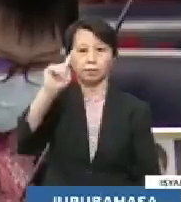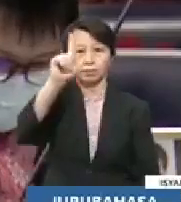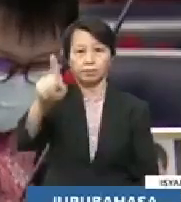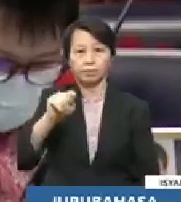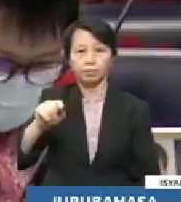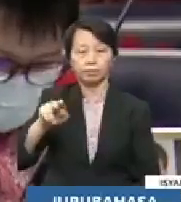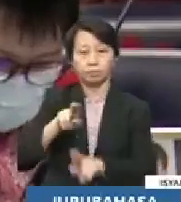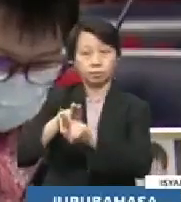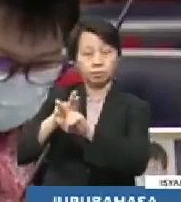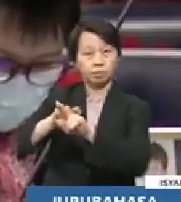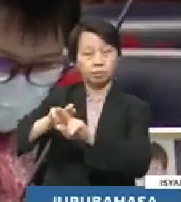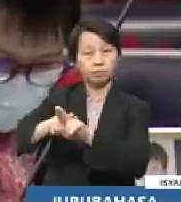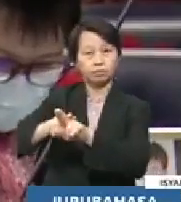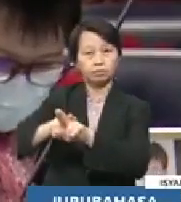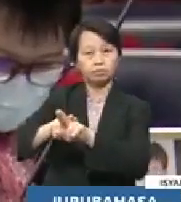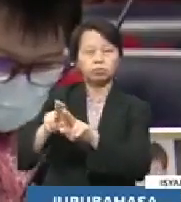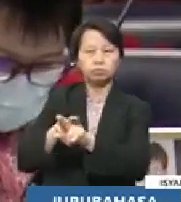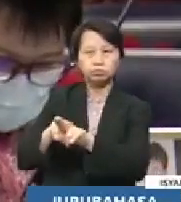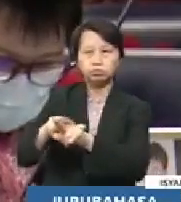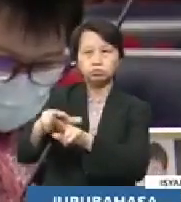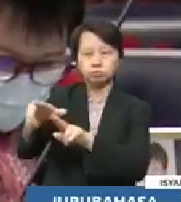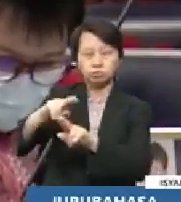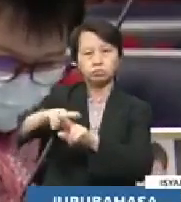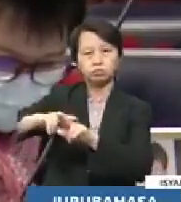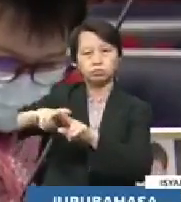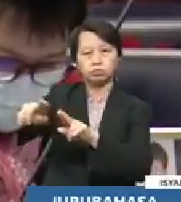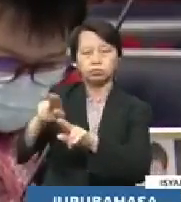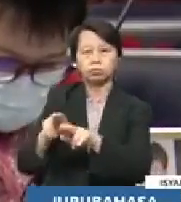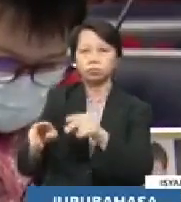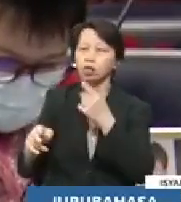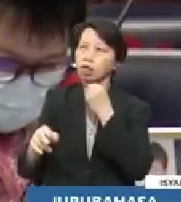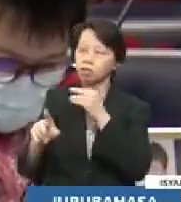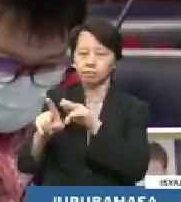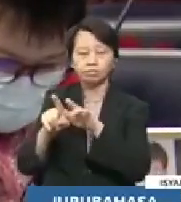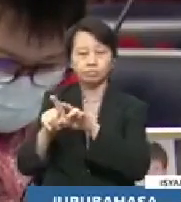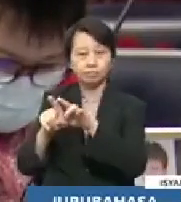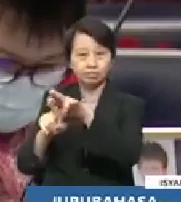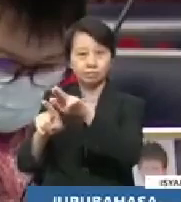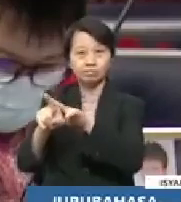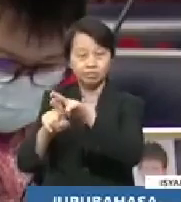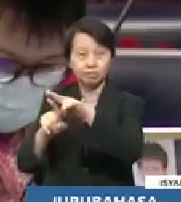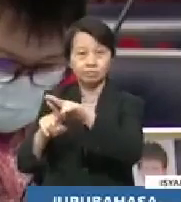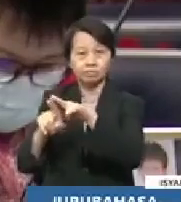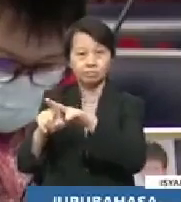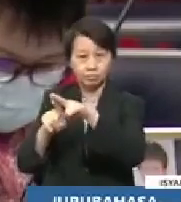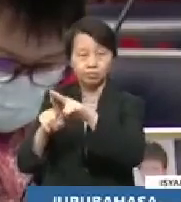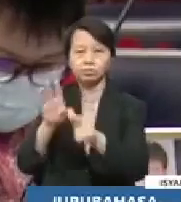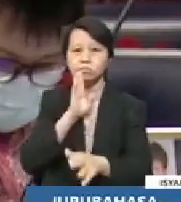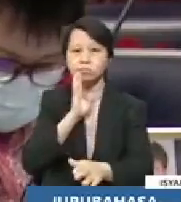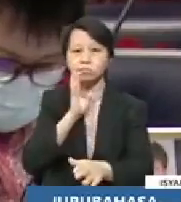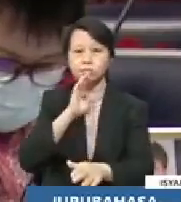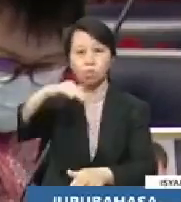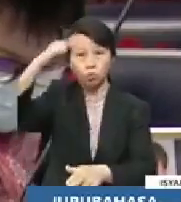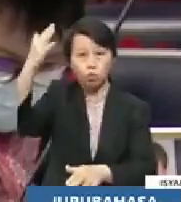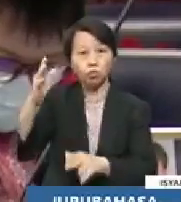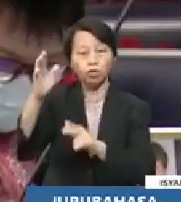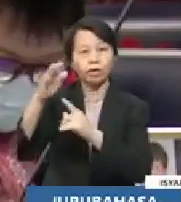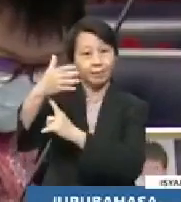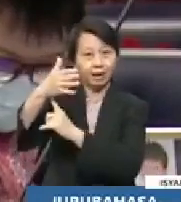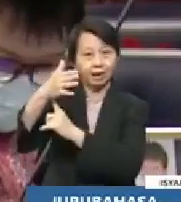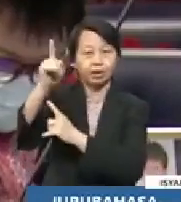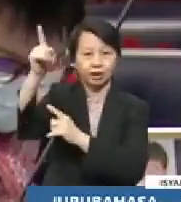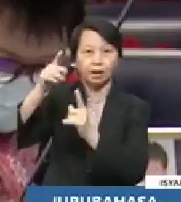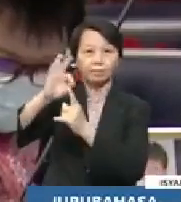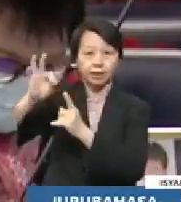Oke bendera ini meminta menteri alam sekitar dan ia menyatakan pendirian Kementerian Dalam kawasan Lia